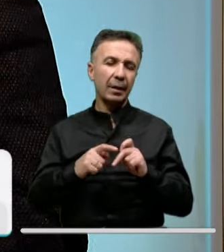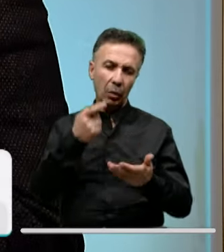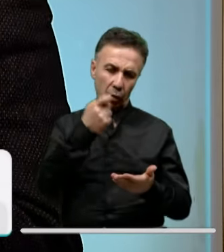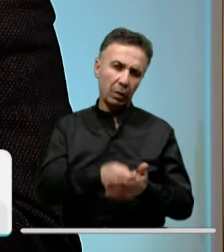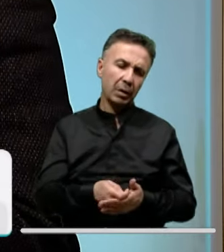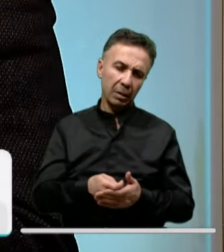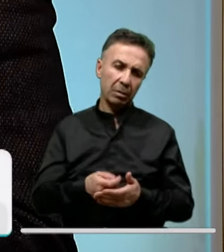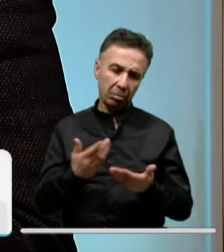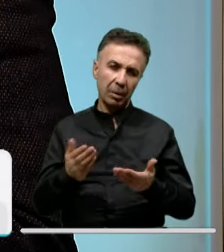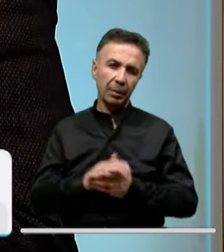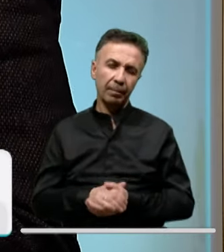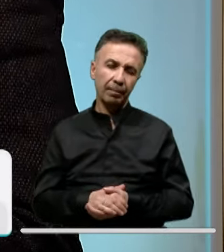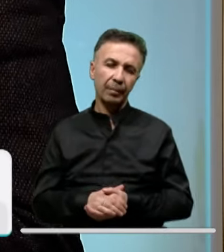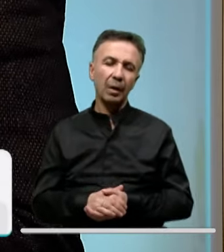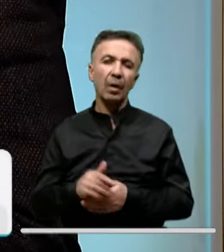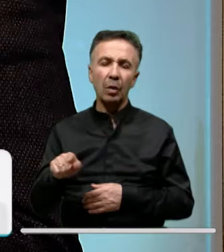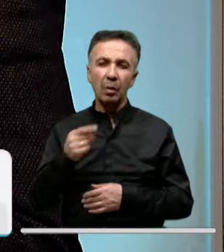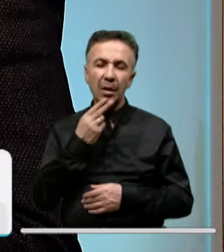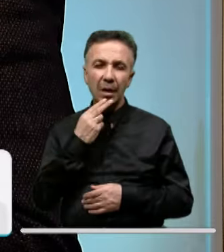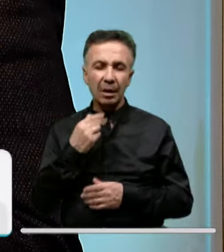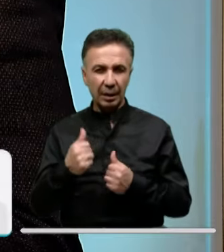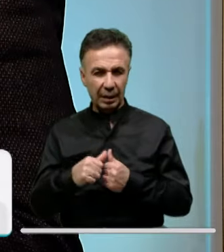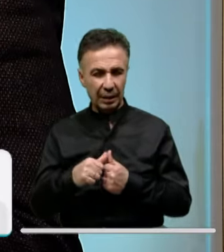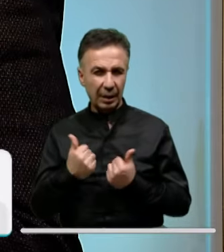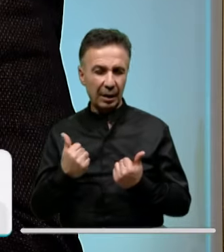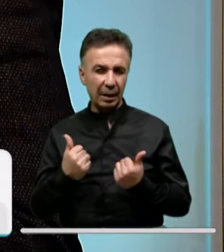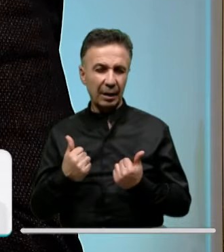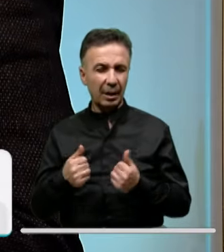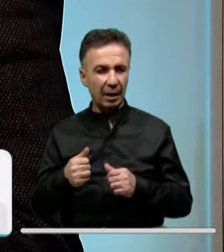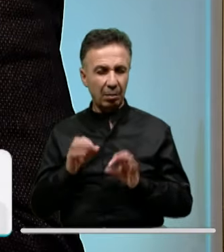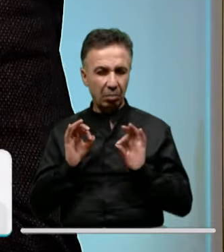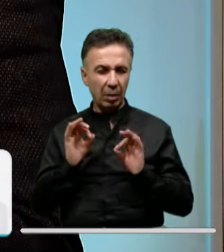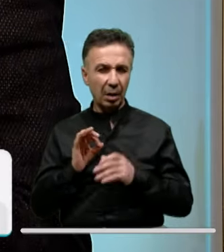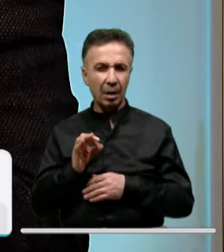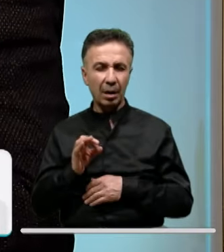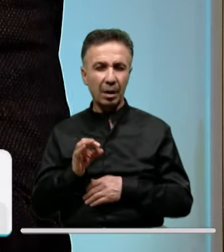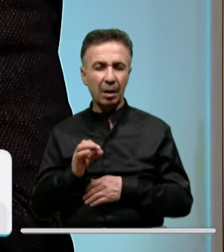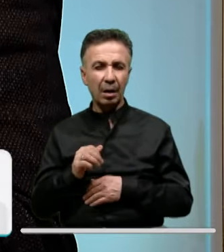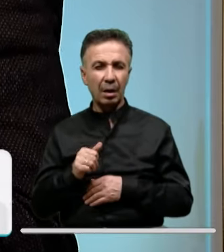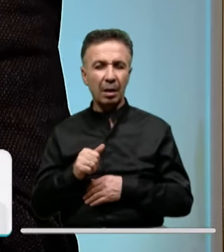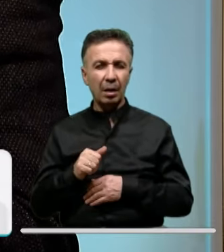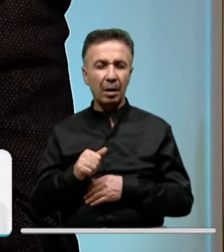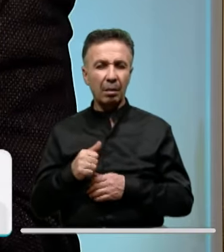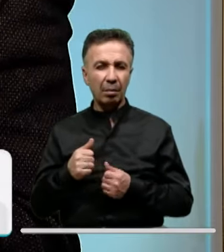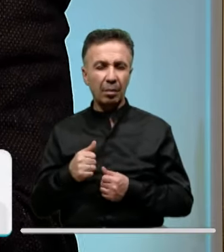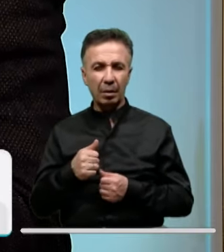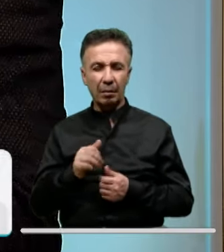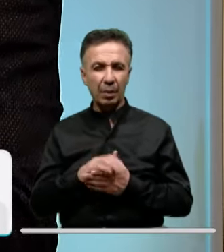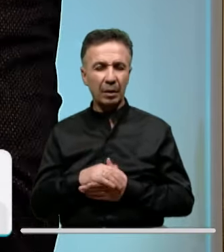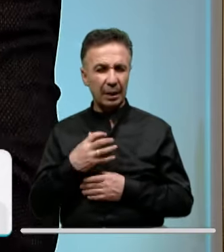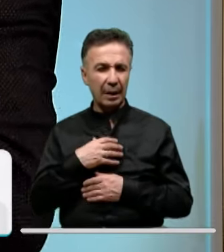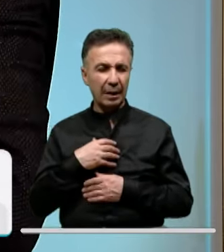Yani bu kadın eğer işinden ayrılırken mutlaka beyefendi biliyordur. Kendine ait olanları götürmüştür. O